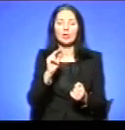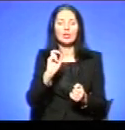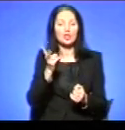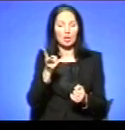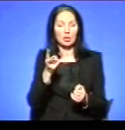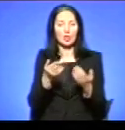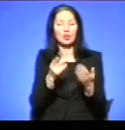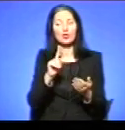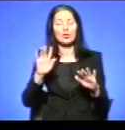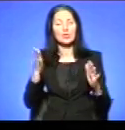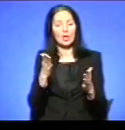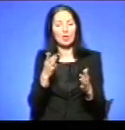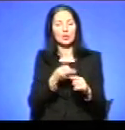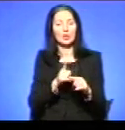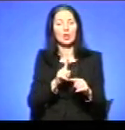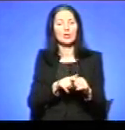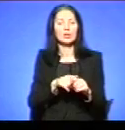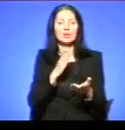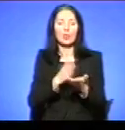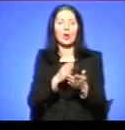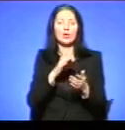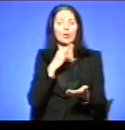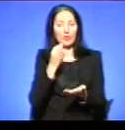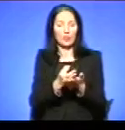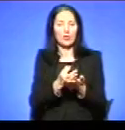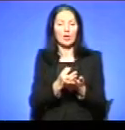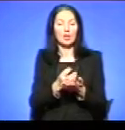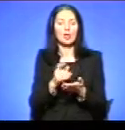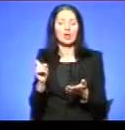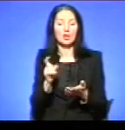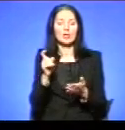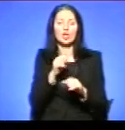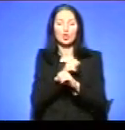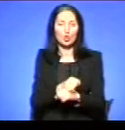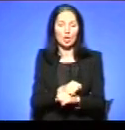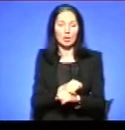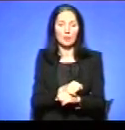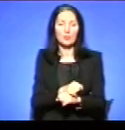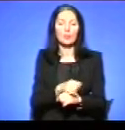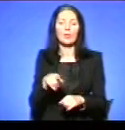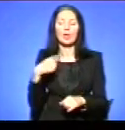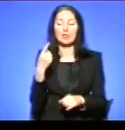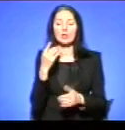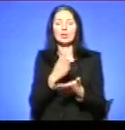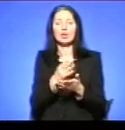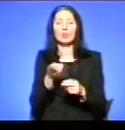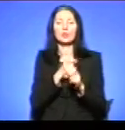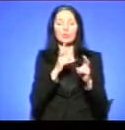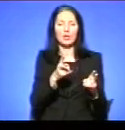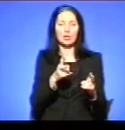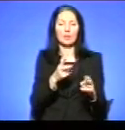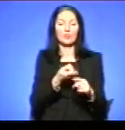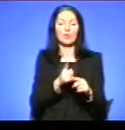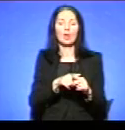за це має відповідати місце, на якому автомобіль стоїть. Заводська сигналізація, вона є безпечна, вона працює, в даному автомобілі працює як центральний замок. Вона